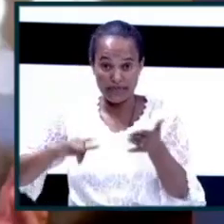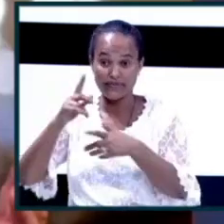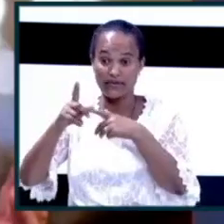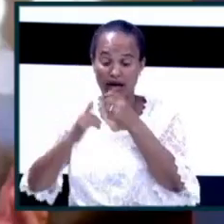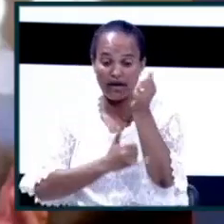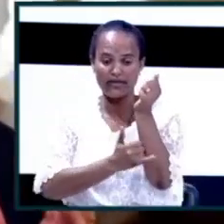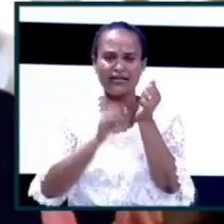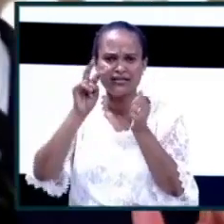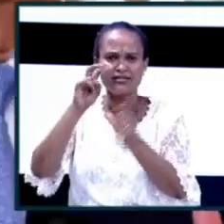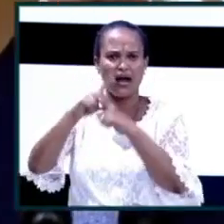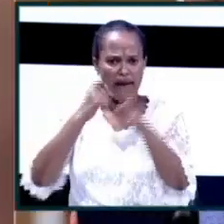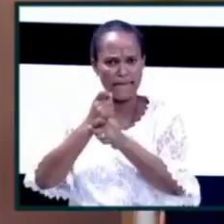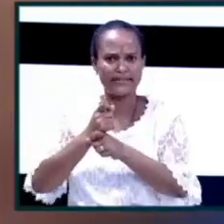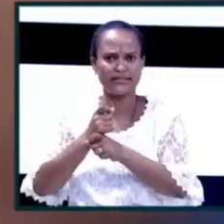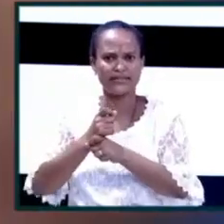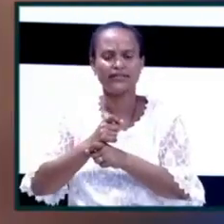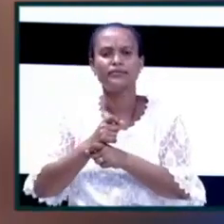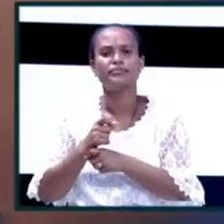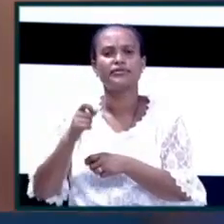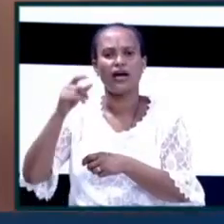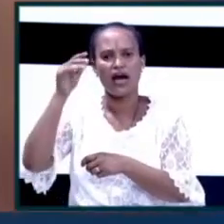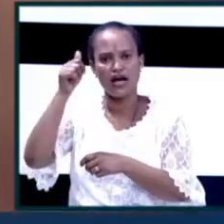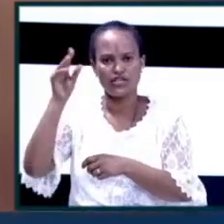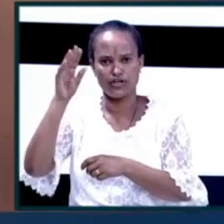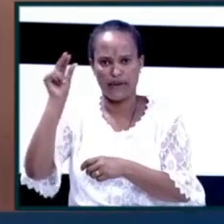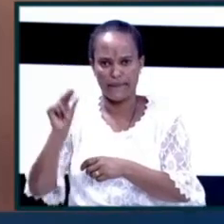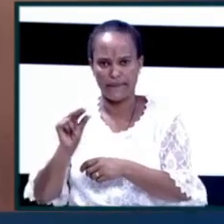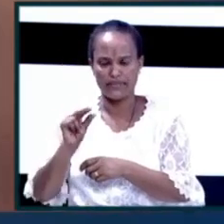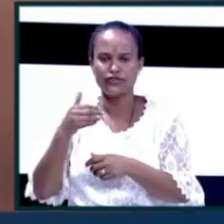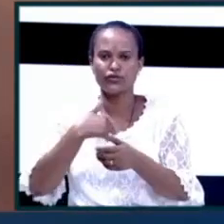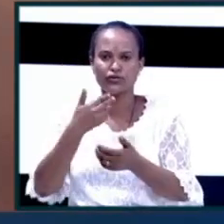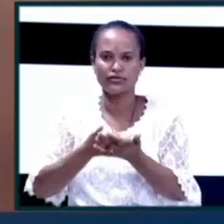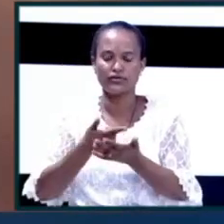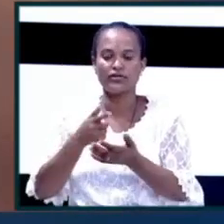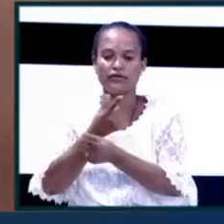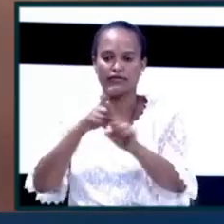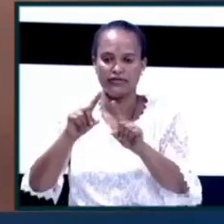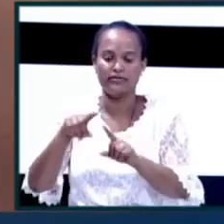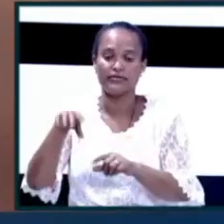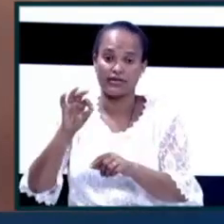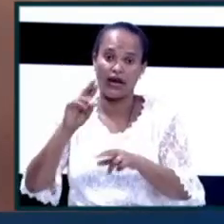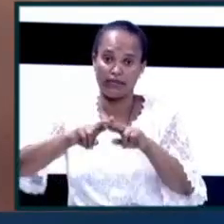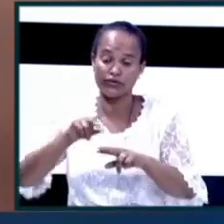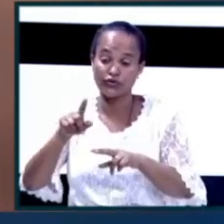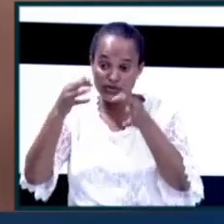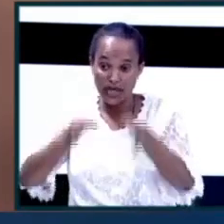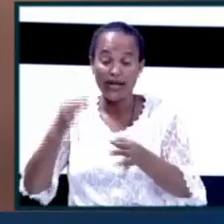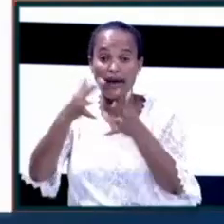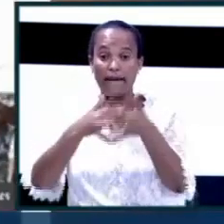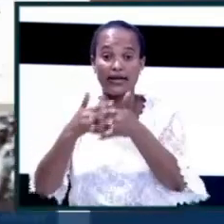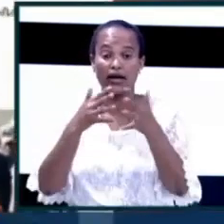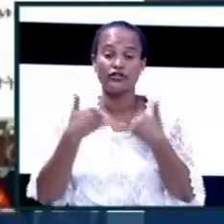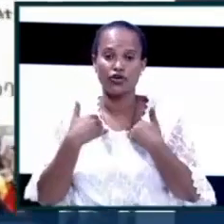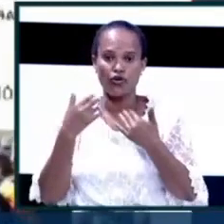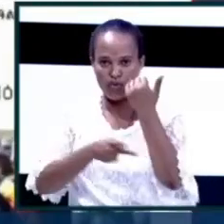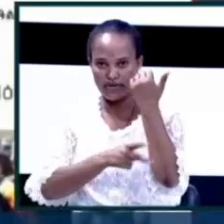20 ዓመት ብዕጡቕ ጉጅለ ኣልሸባብ ትፍጽሞም መጥቃዕቲ ክትሕመስ ምጽናሓ ኣቐሚጡ እዩ። እዚ ውሳነ ኣሜሪካ ሕዚ ዘሎ